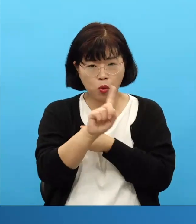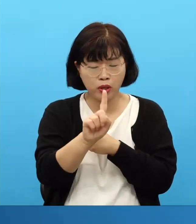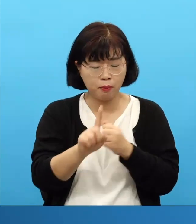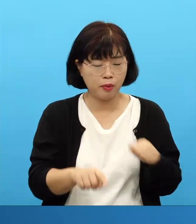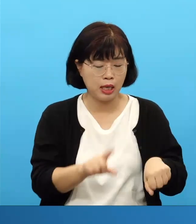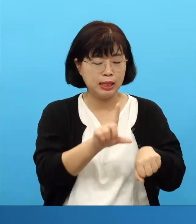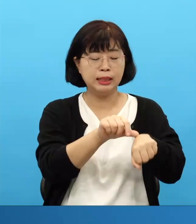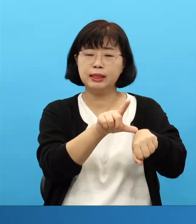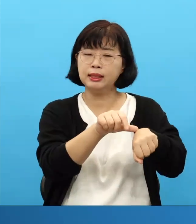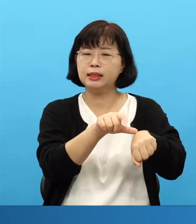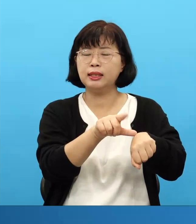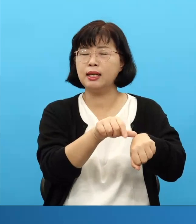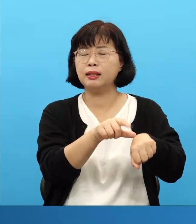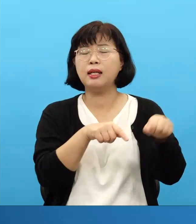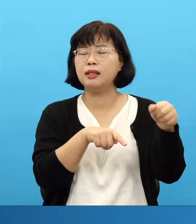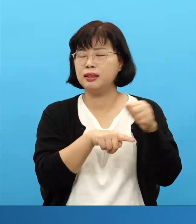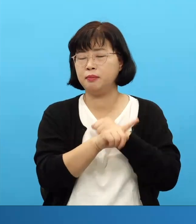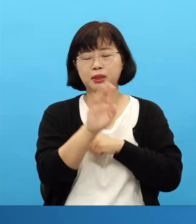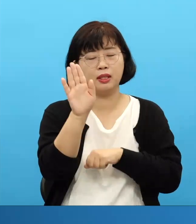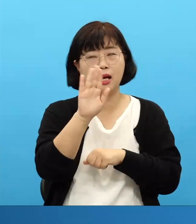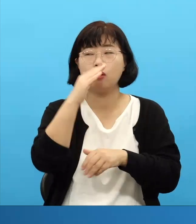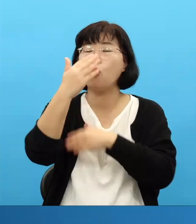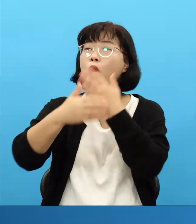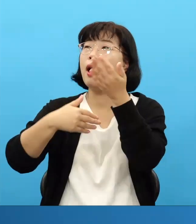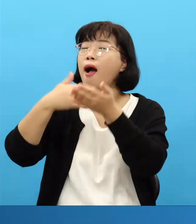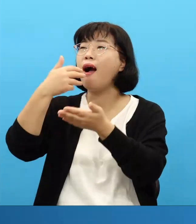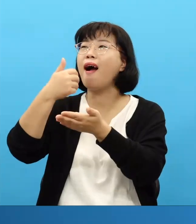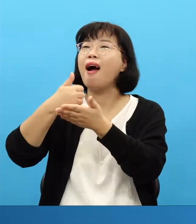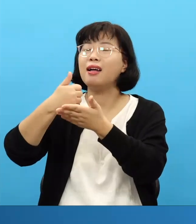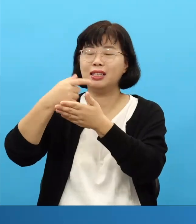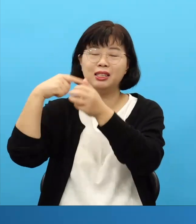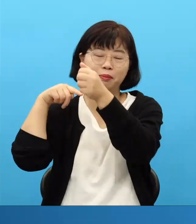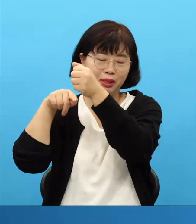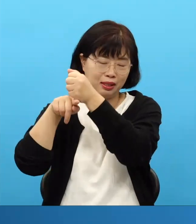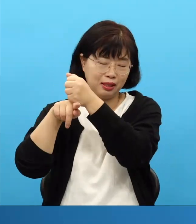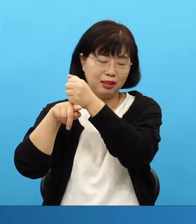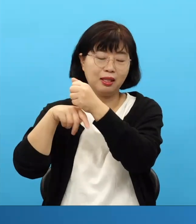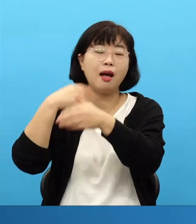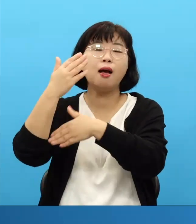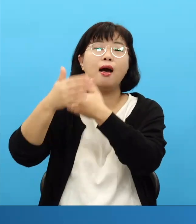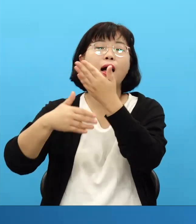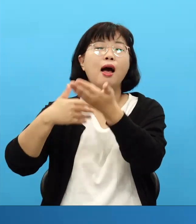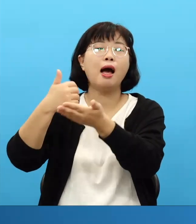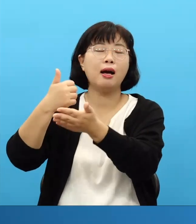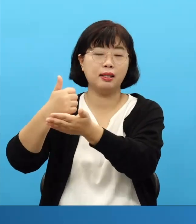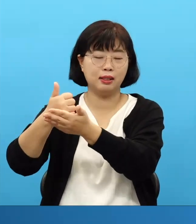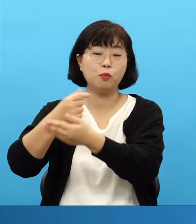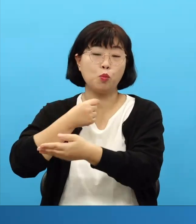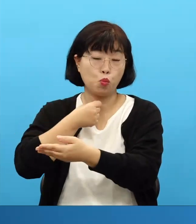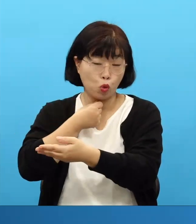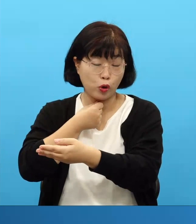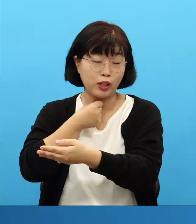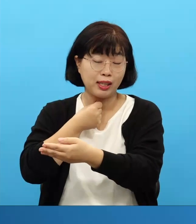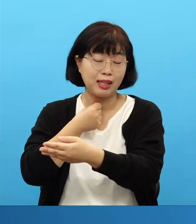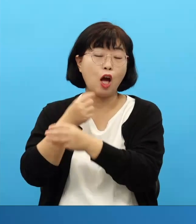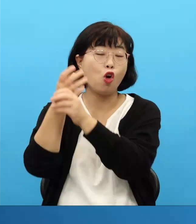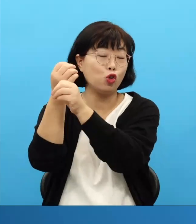talking about time itself, we're talking about God's time schedule. 자, 초대교회는 세 가지를 여섯 개